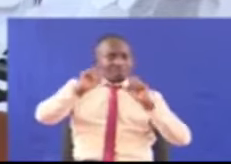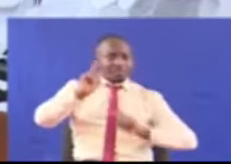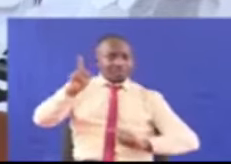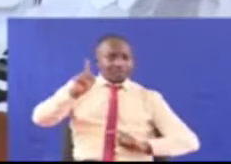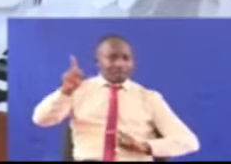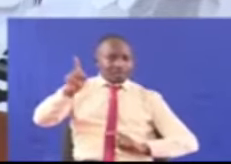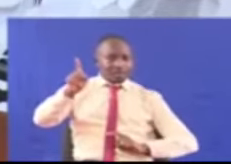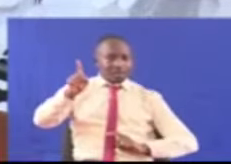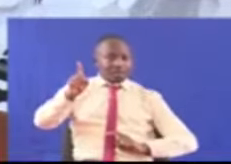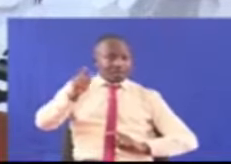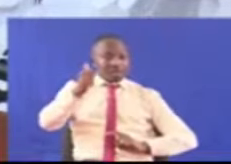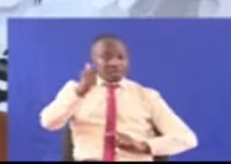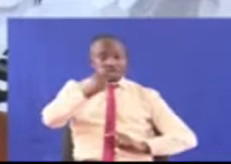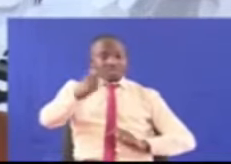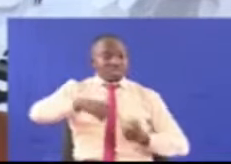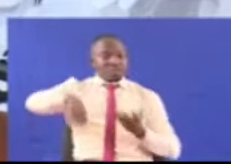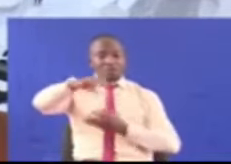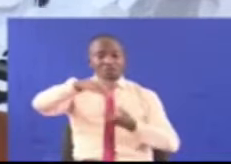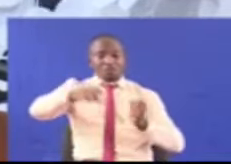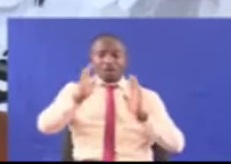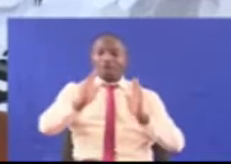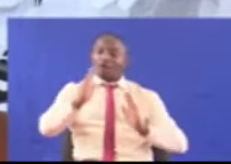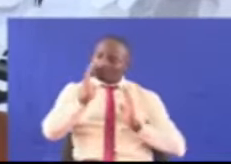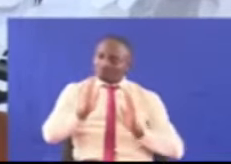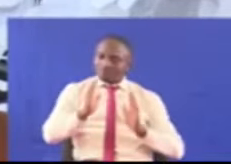Tunaharibu heshima taifa letu jamani.